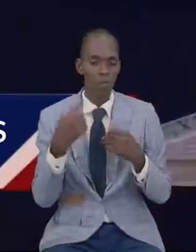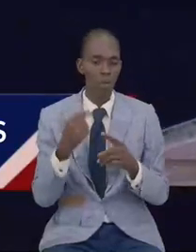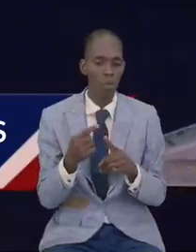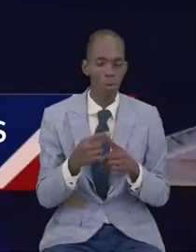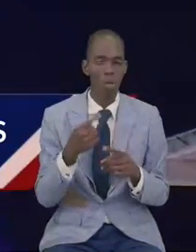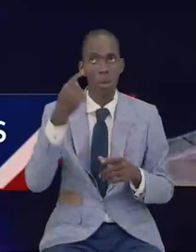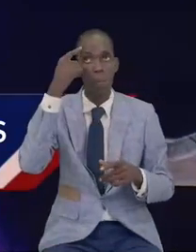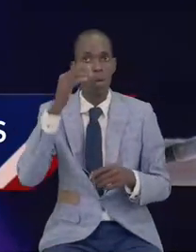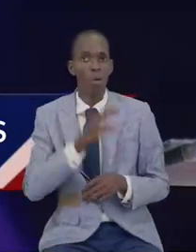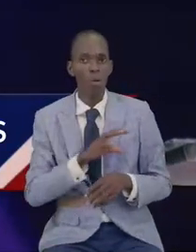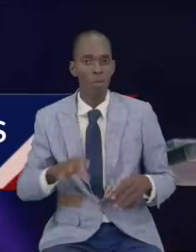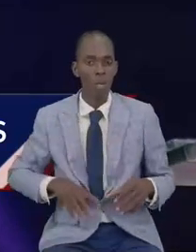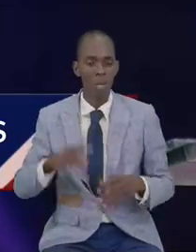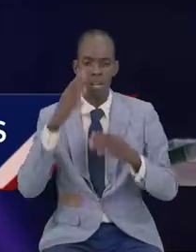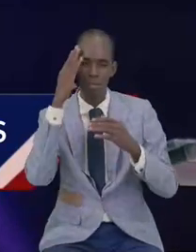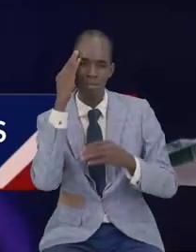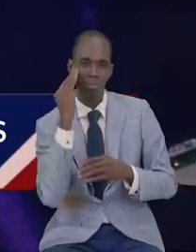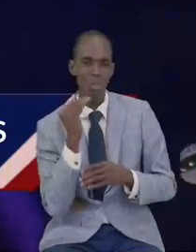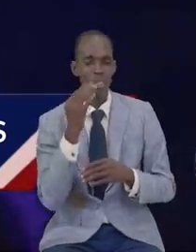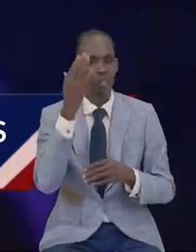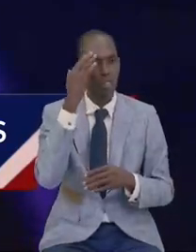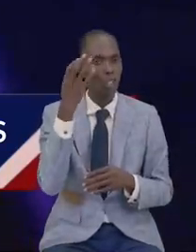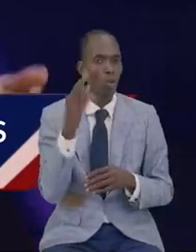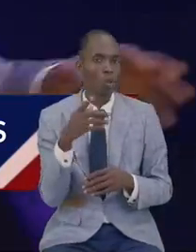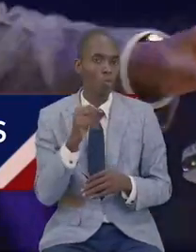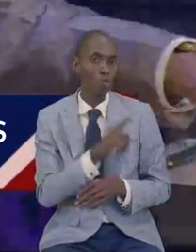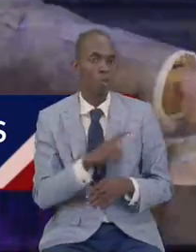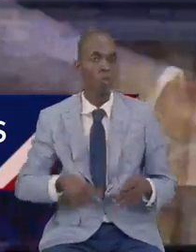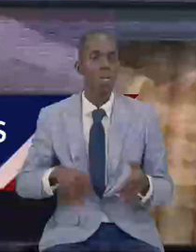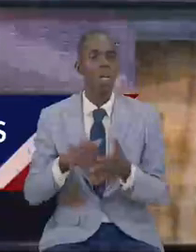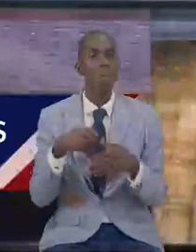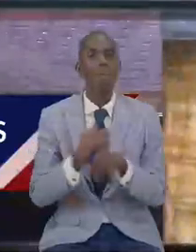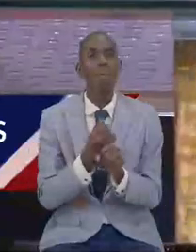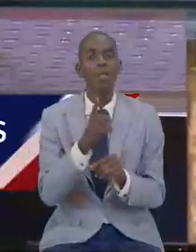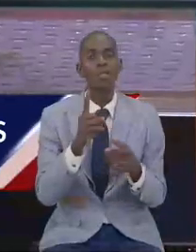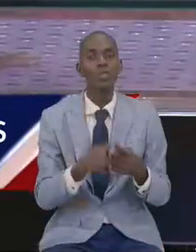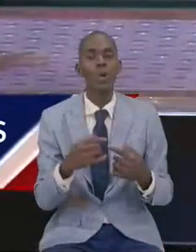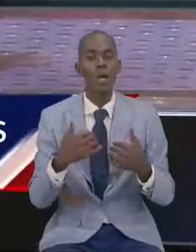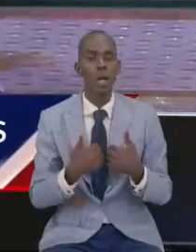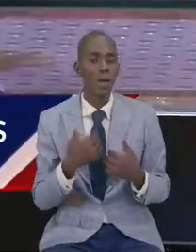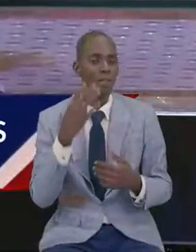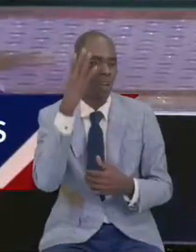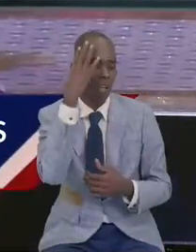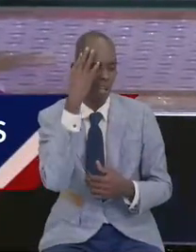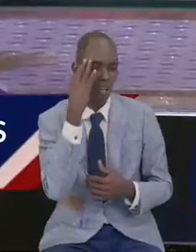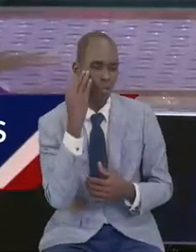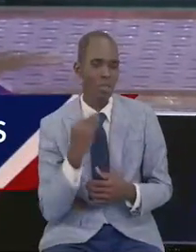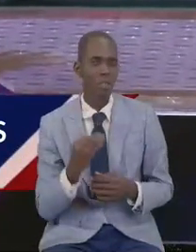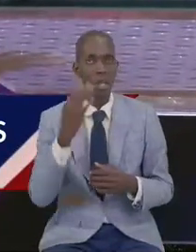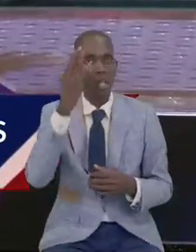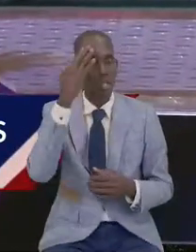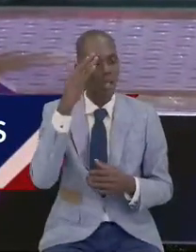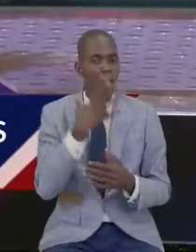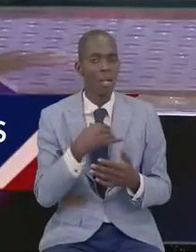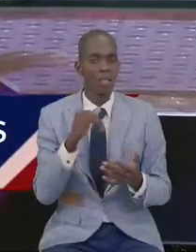oui, de l'expérience, la connaissance que vous avez, cela vous fait avoir une connaissance